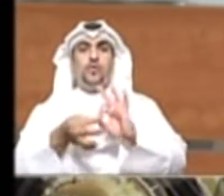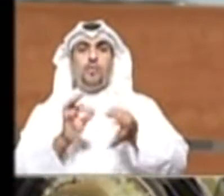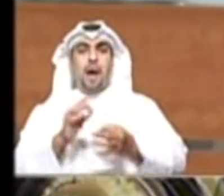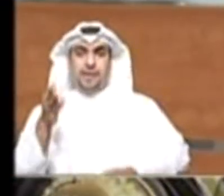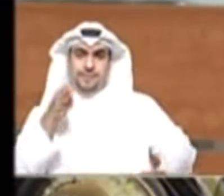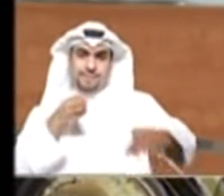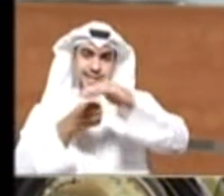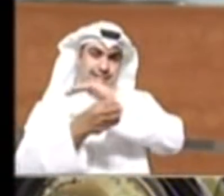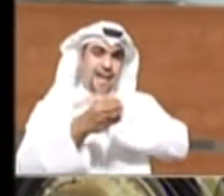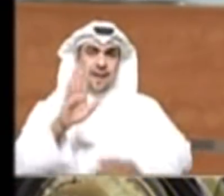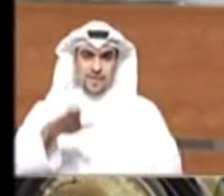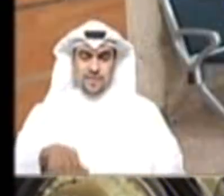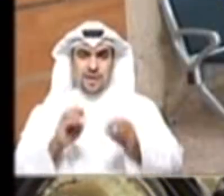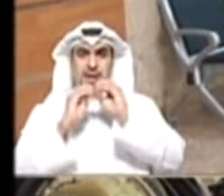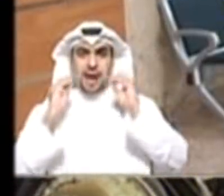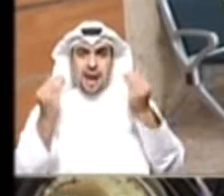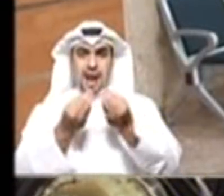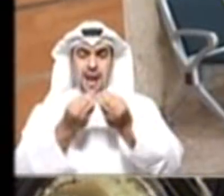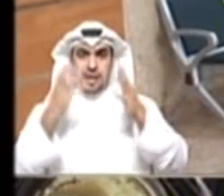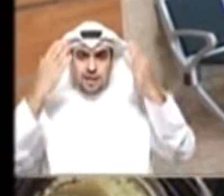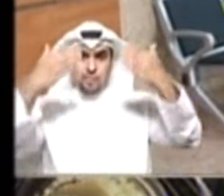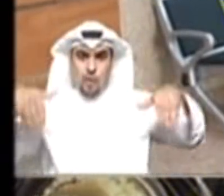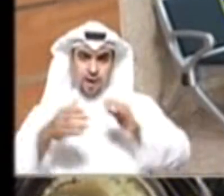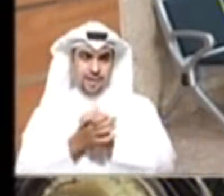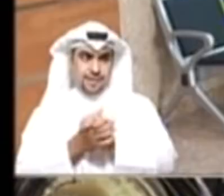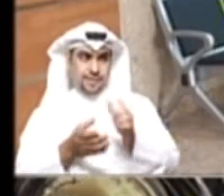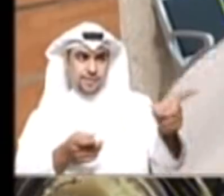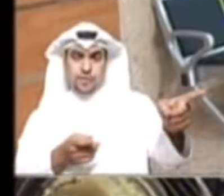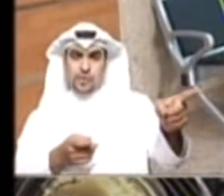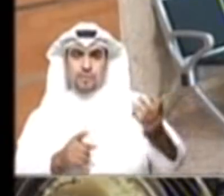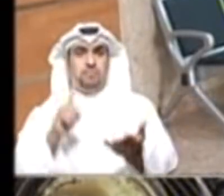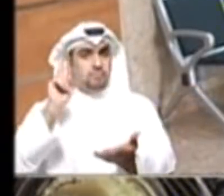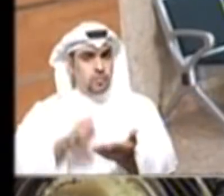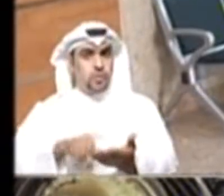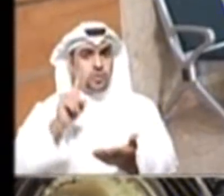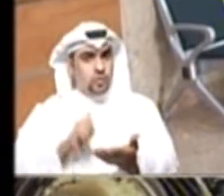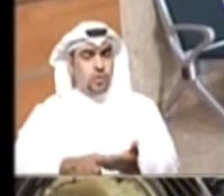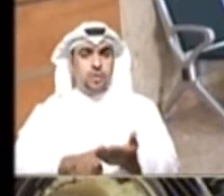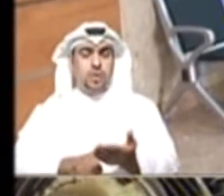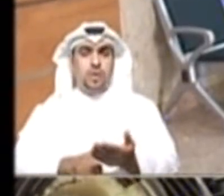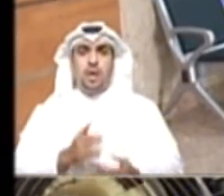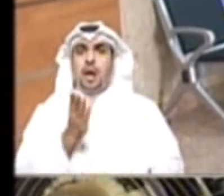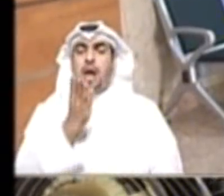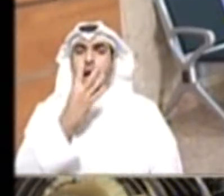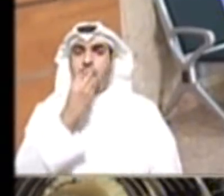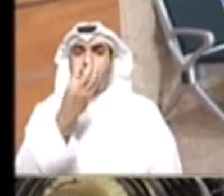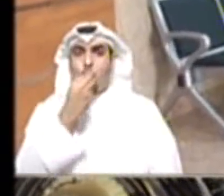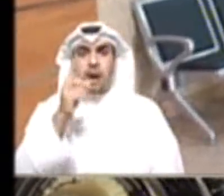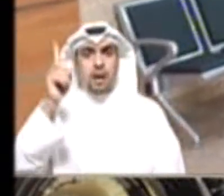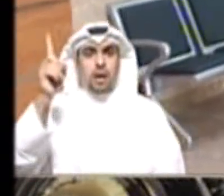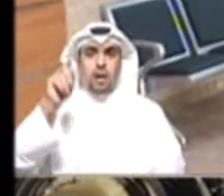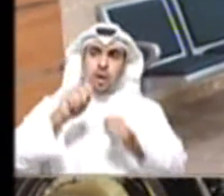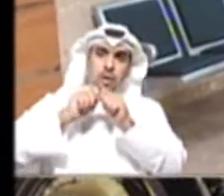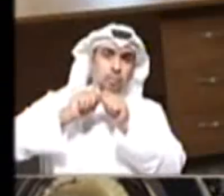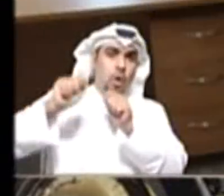المقر الرئيسي للهيئة العامة لشؤون ذوي الإعاقة. صالة بعيدة علي، بعيدة، صالة بعيدة، وإنها أقرب لها أحسن وقتها، أحسن